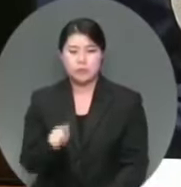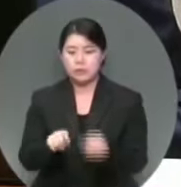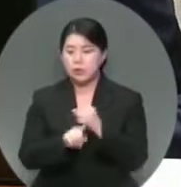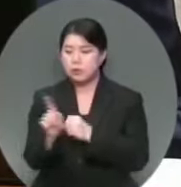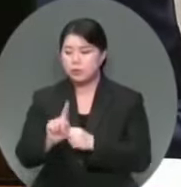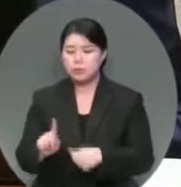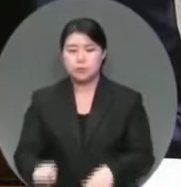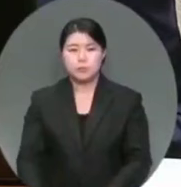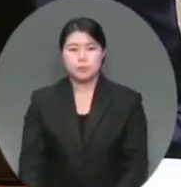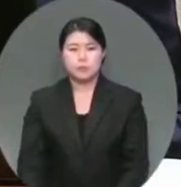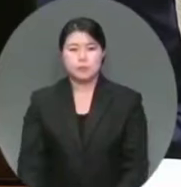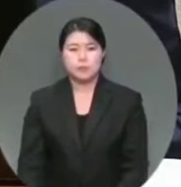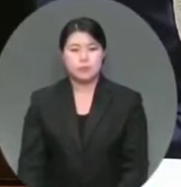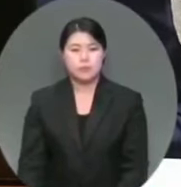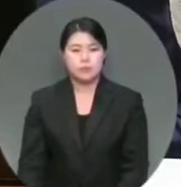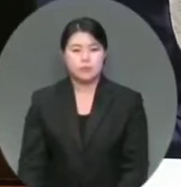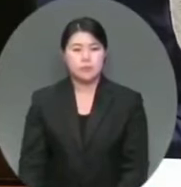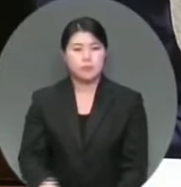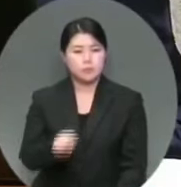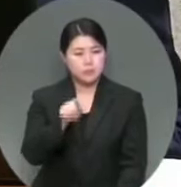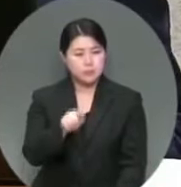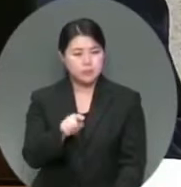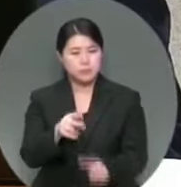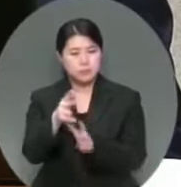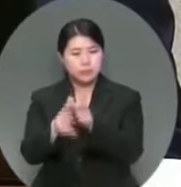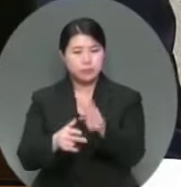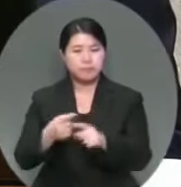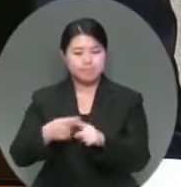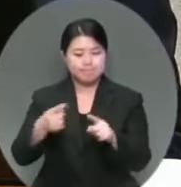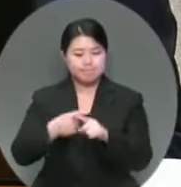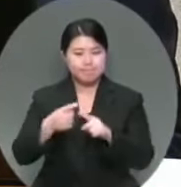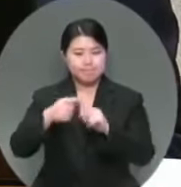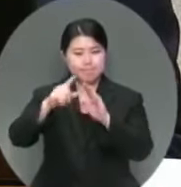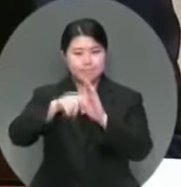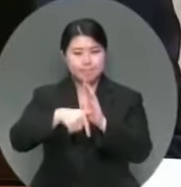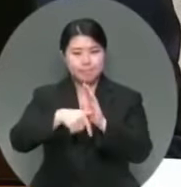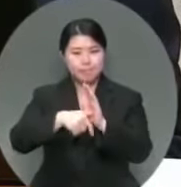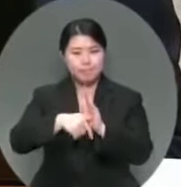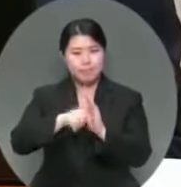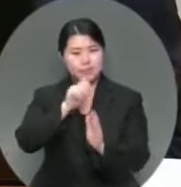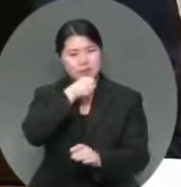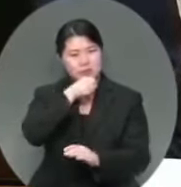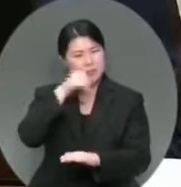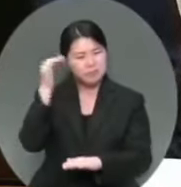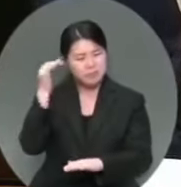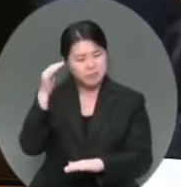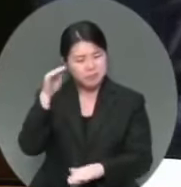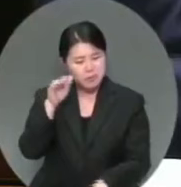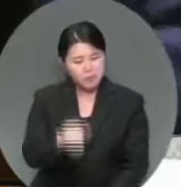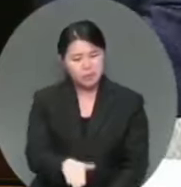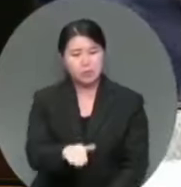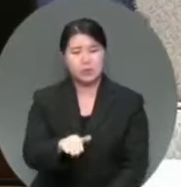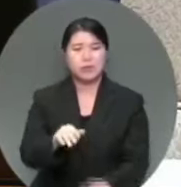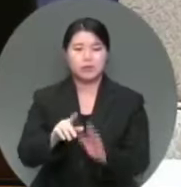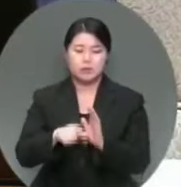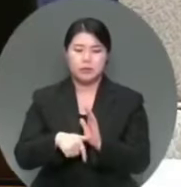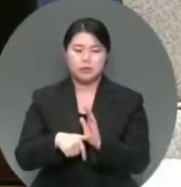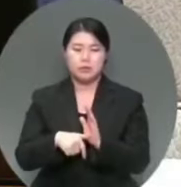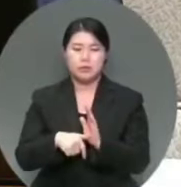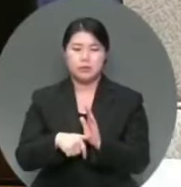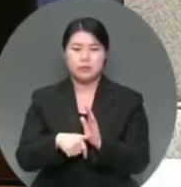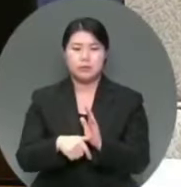혹시 말씀 주실 수 있나요? 네, 그것도 저희들이 대개 사업 평가 등을 해서 성과 평가가 저조하거나 해서